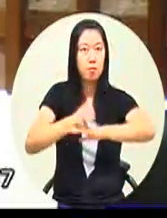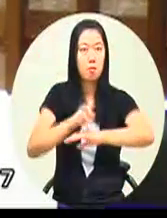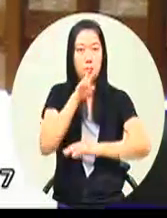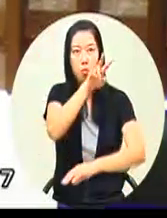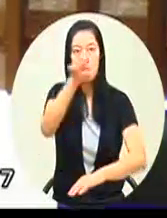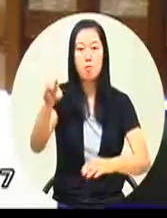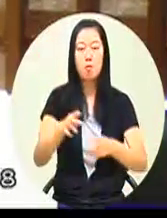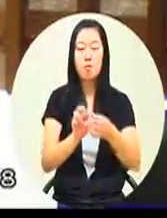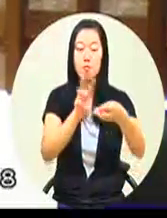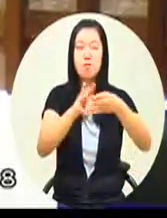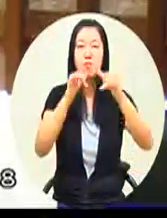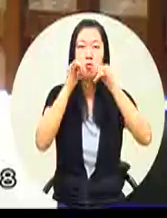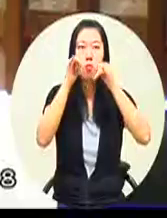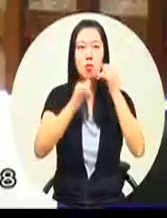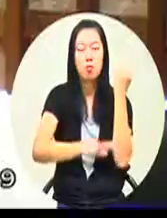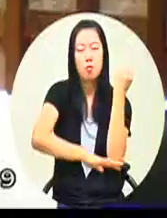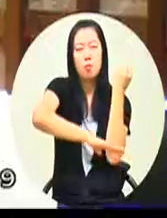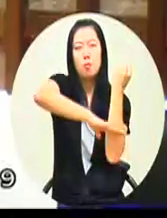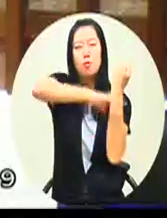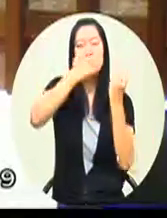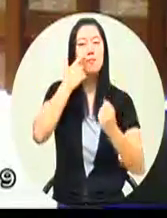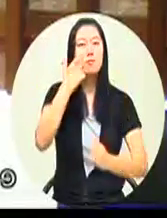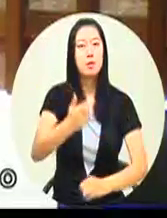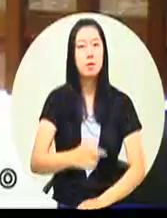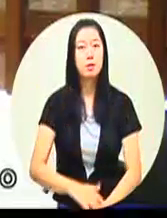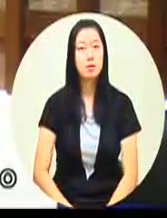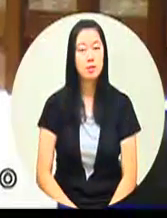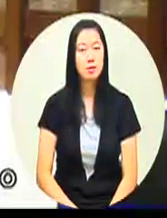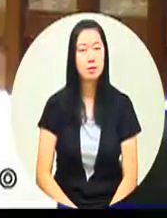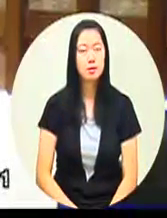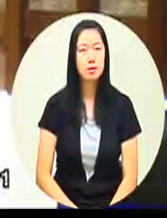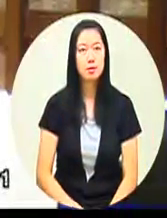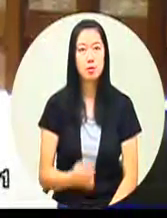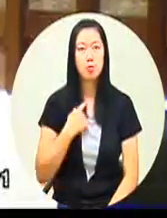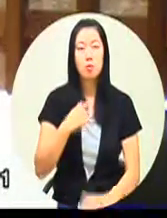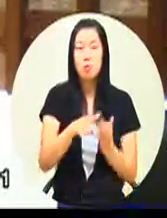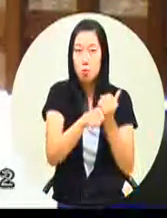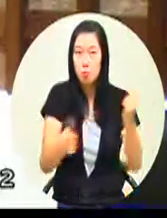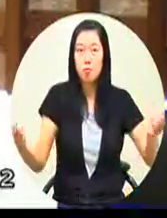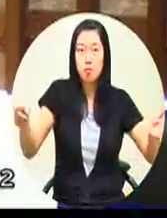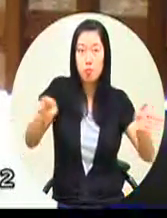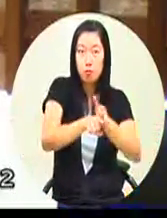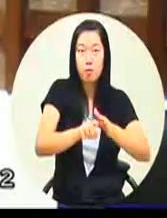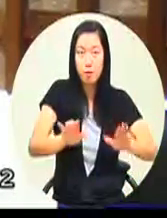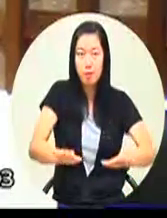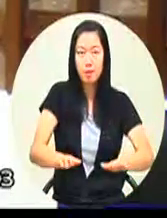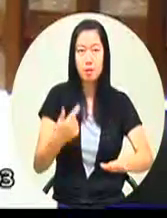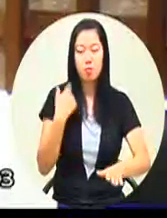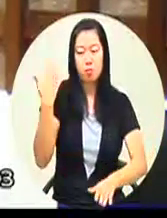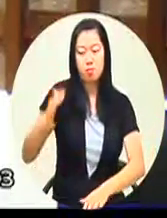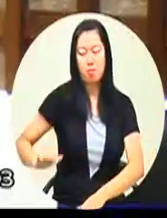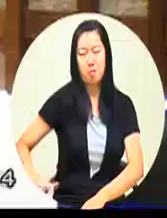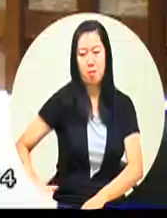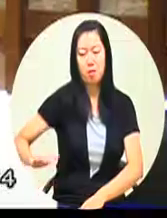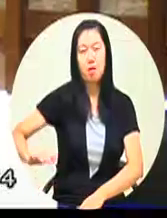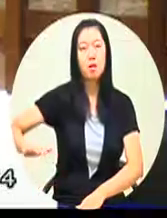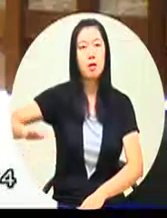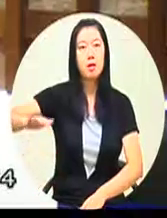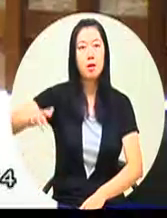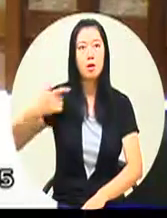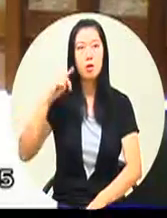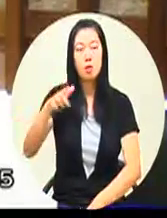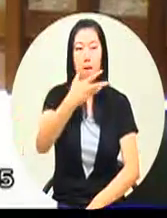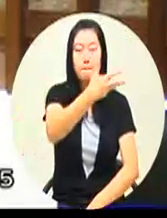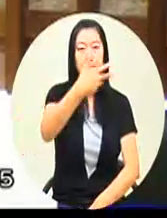产了饮上严重的一遍，就是会使讲前我出事。包括我细个汉仔囡仔时阵，我的印象八七水